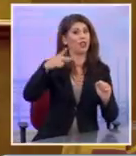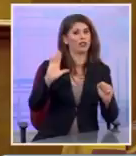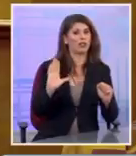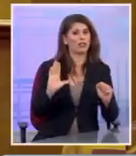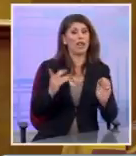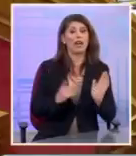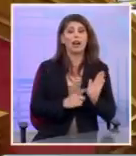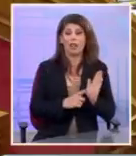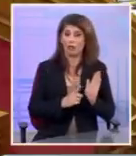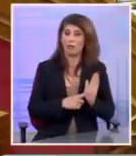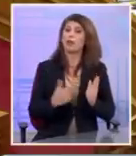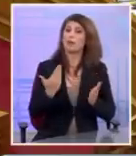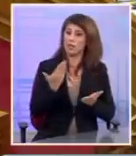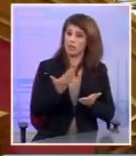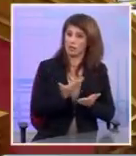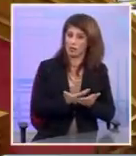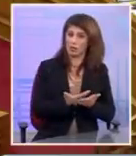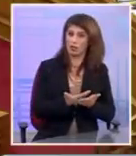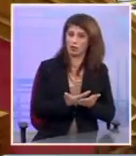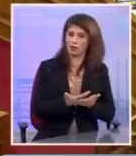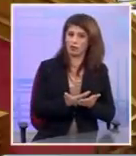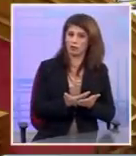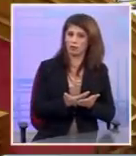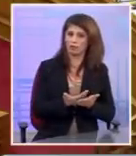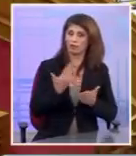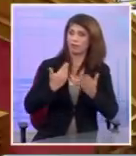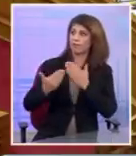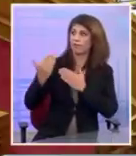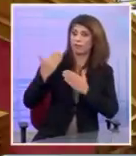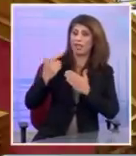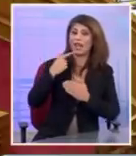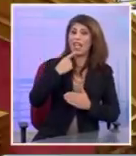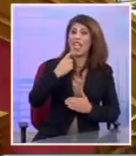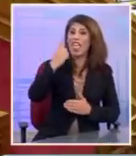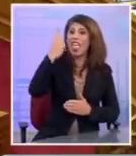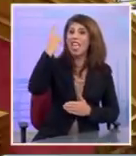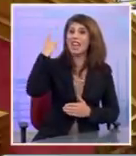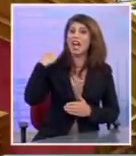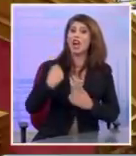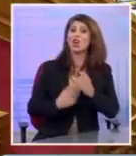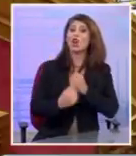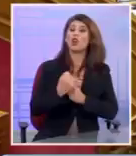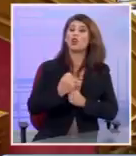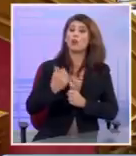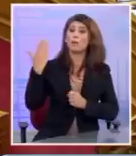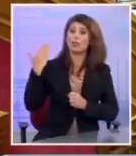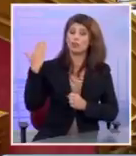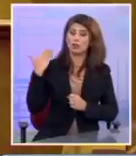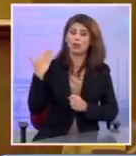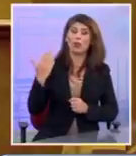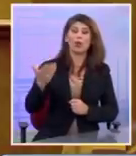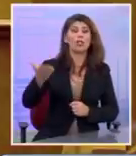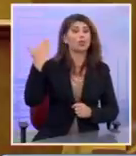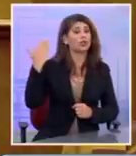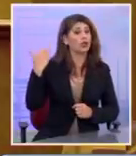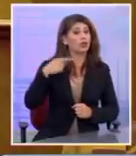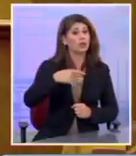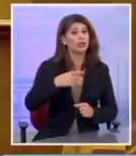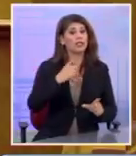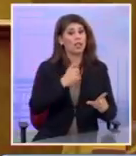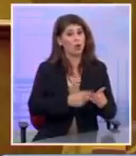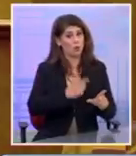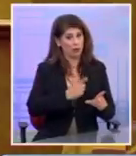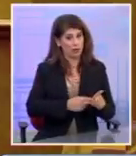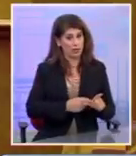θα πρέπει να σας ζητήσω να ανατρέξουμε ένα χρόνο πίσω. Τότε που ήσασταν